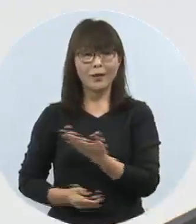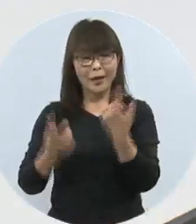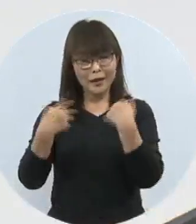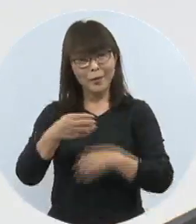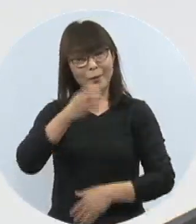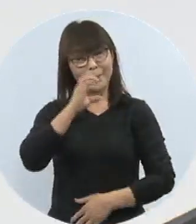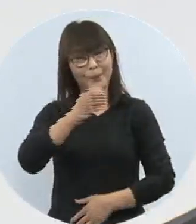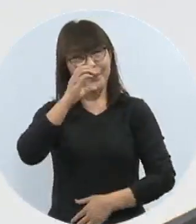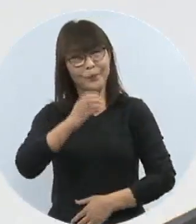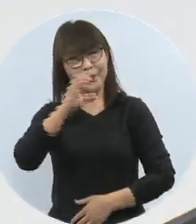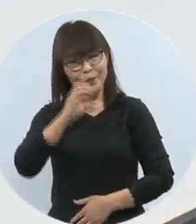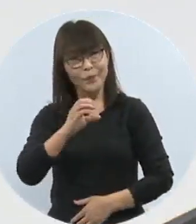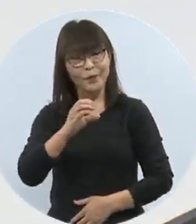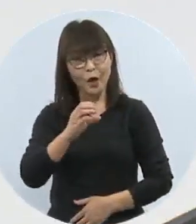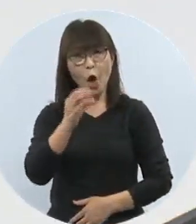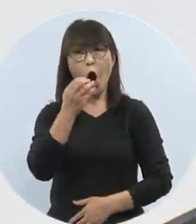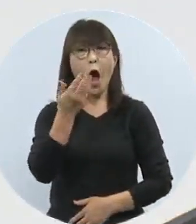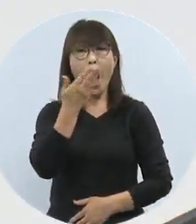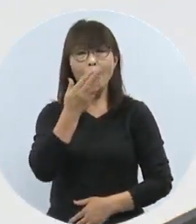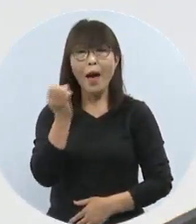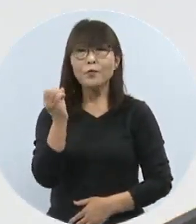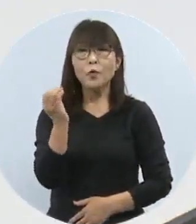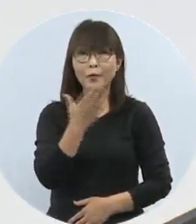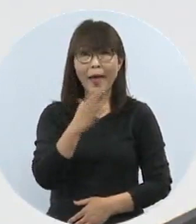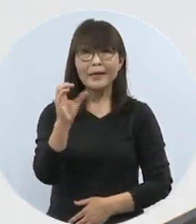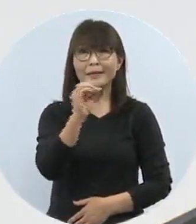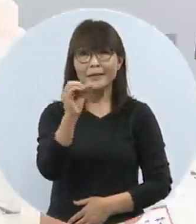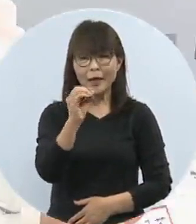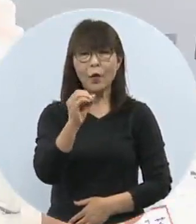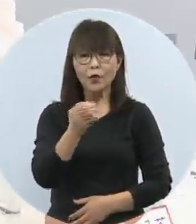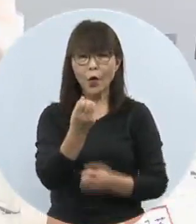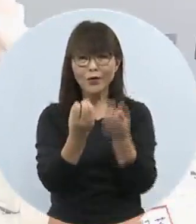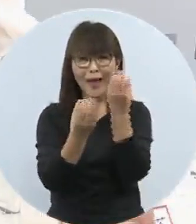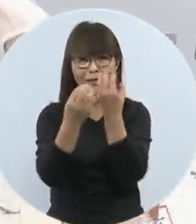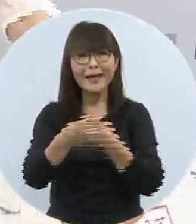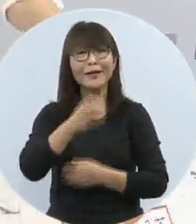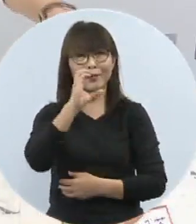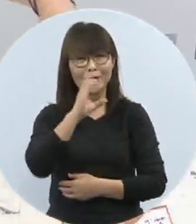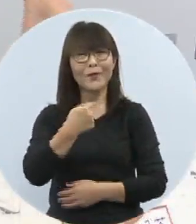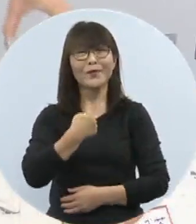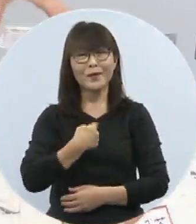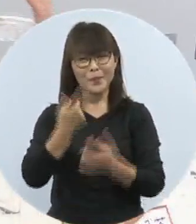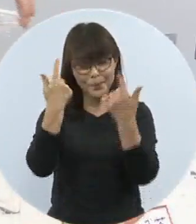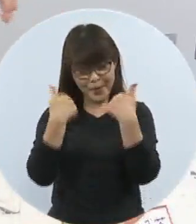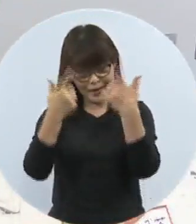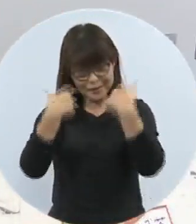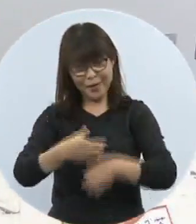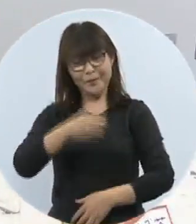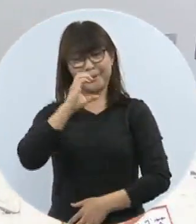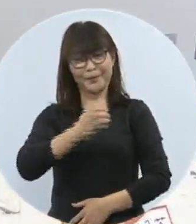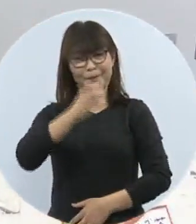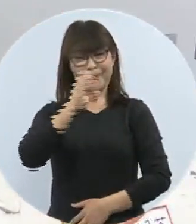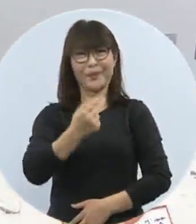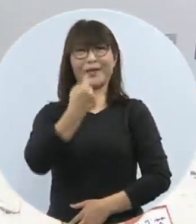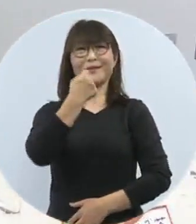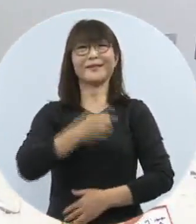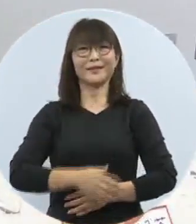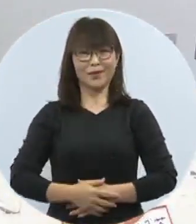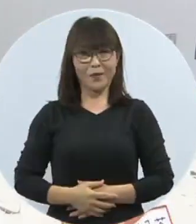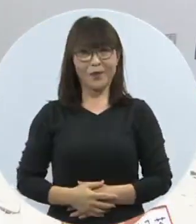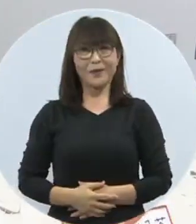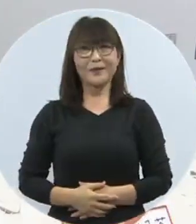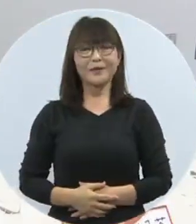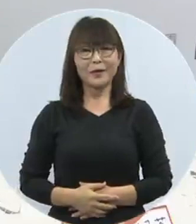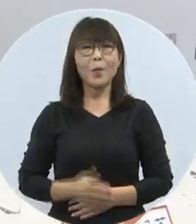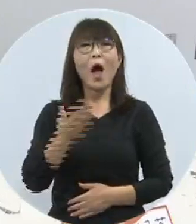もよく飲んでいる無糖の炭酸飲料です。 私これ本当に毎日飲んでるんですよ。 本当